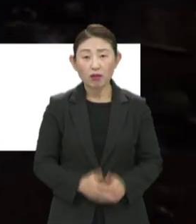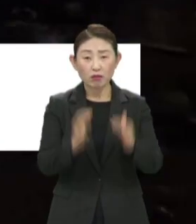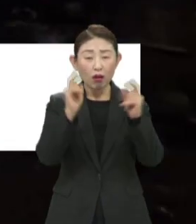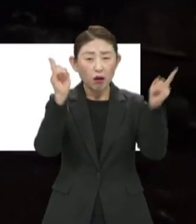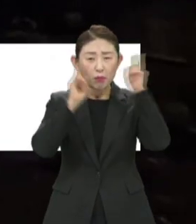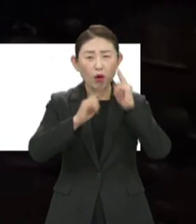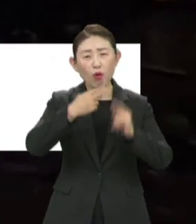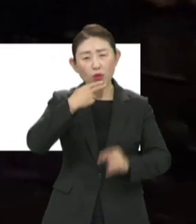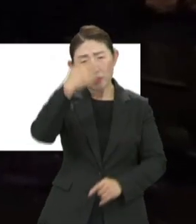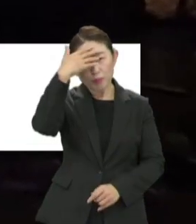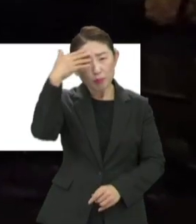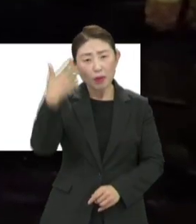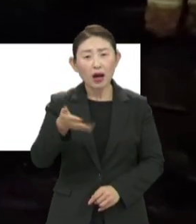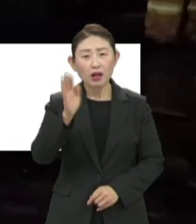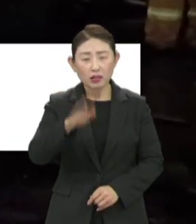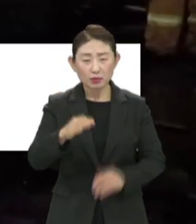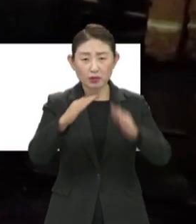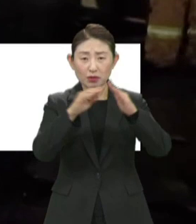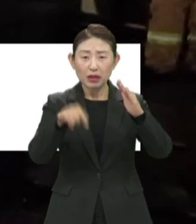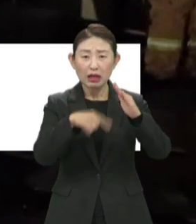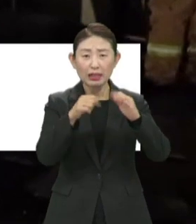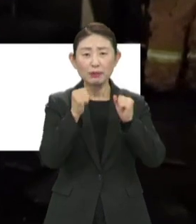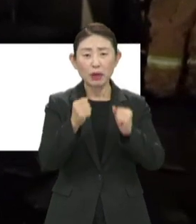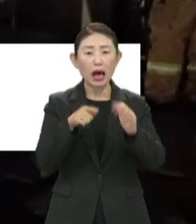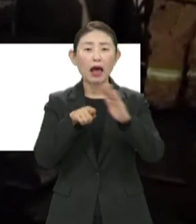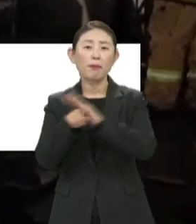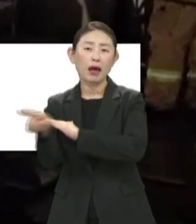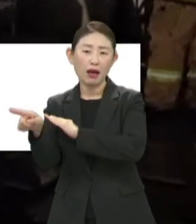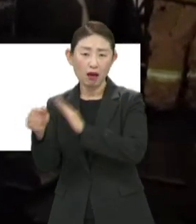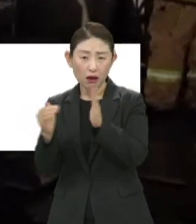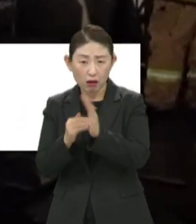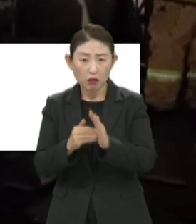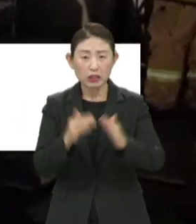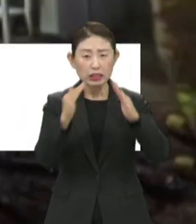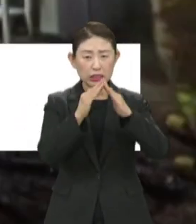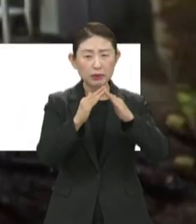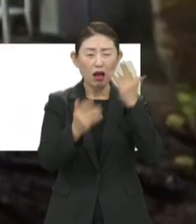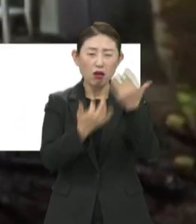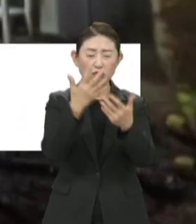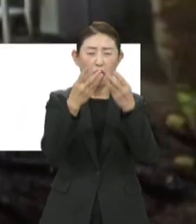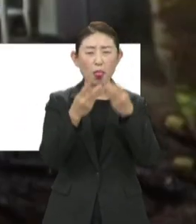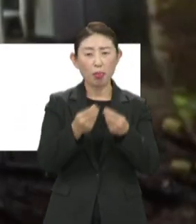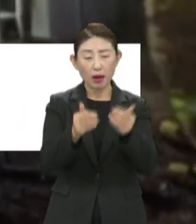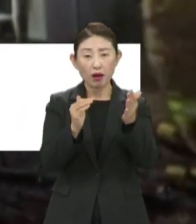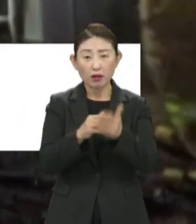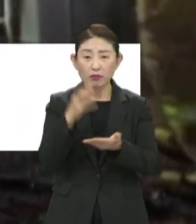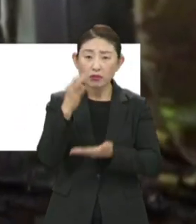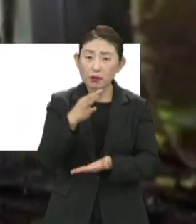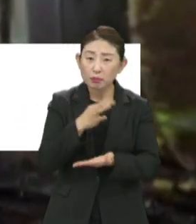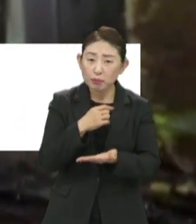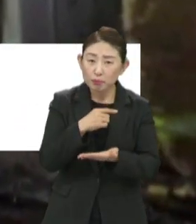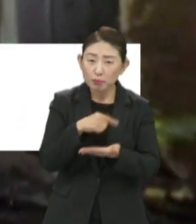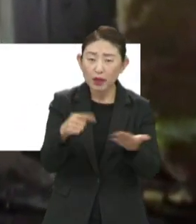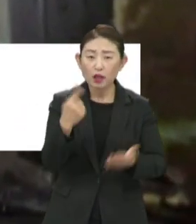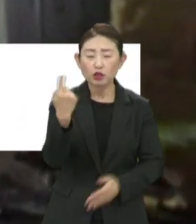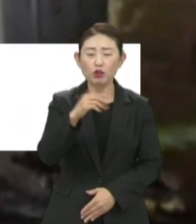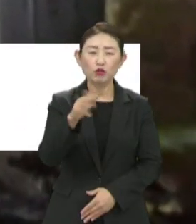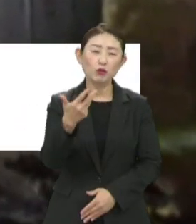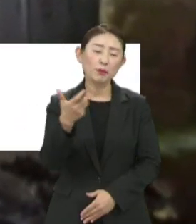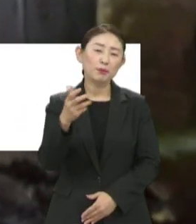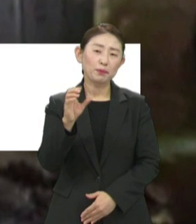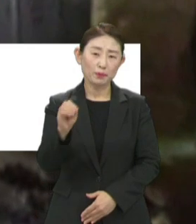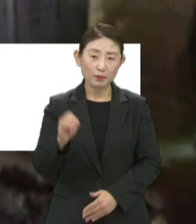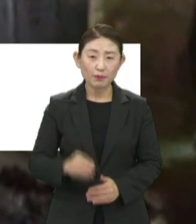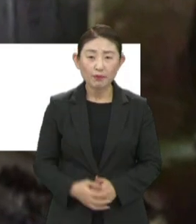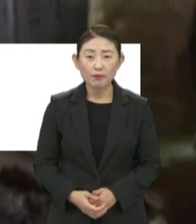인명피해는 없었지만 거주자 한 명이 자력 대피하고 주택 한채가 전부 불에타 소방서 추산 190만 원의